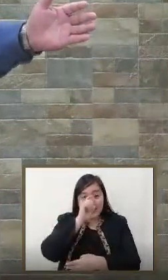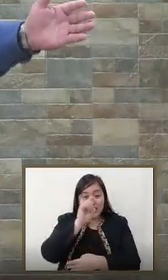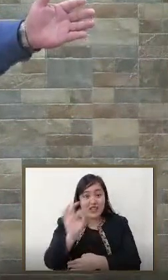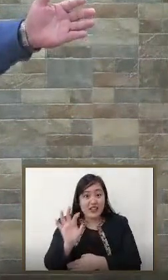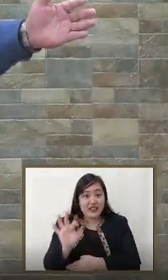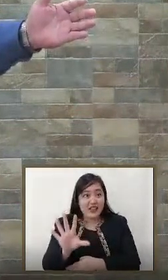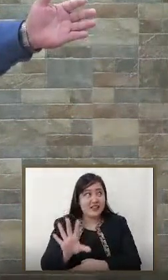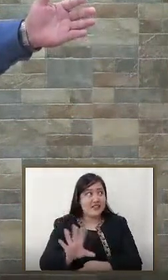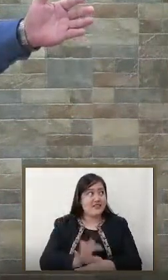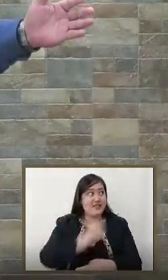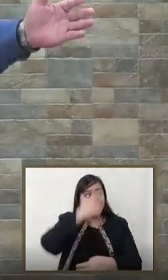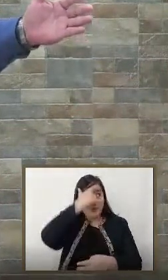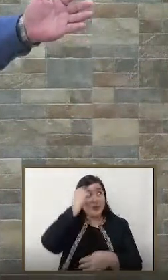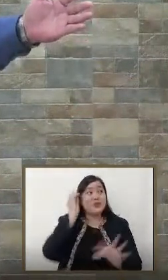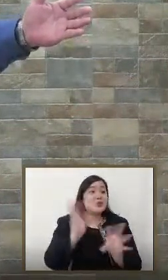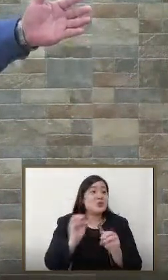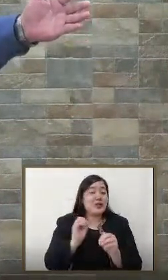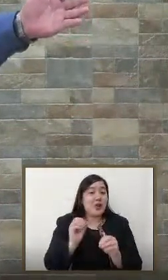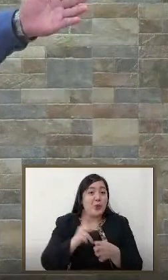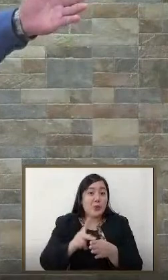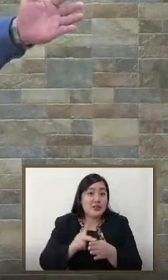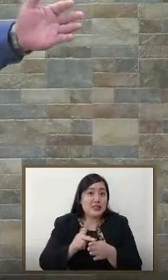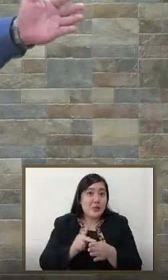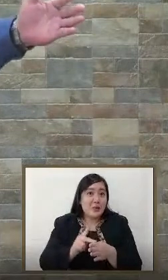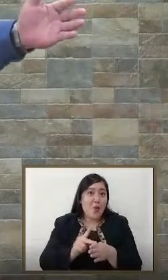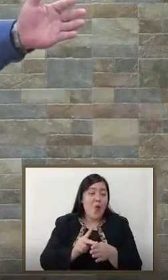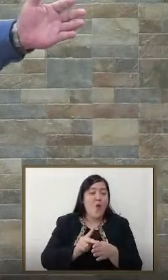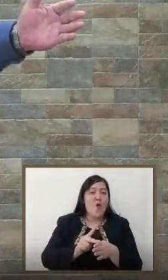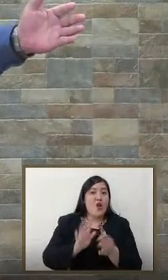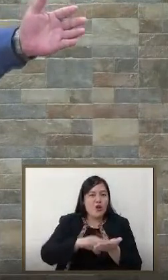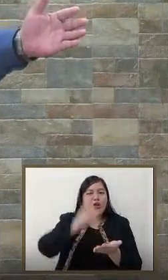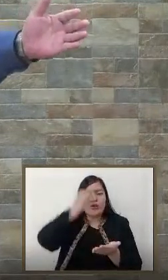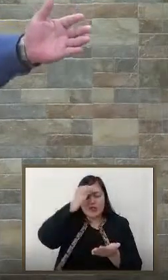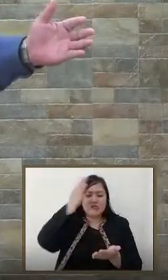Wala akong preparation, wala tayong wisdom na namula sa Diyos.